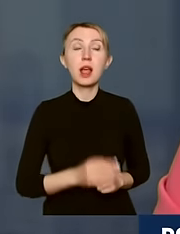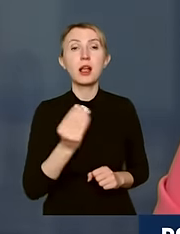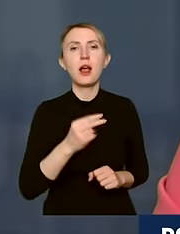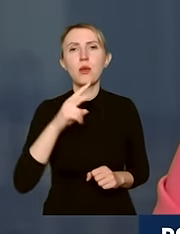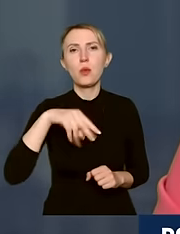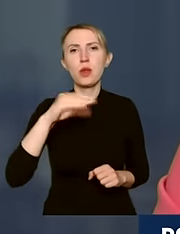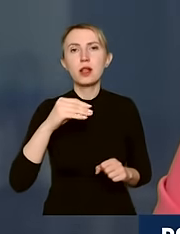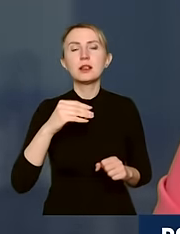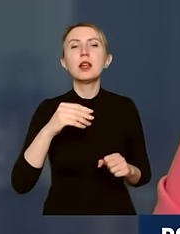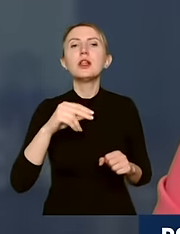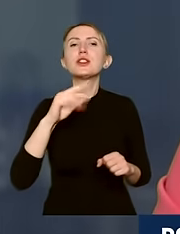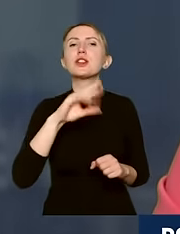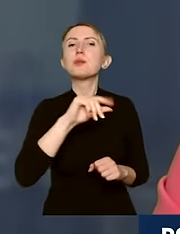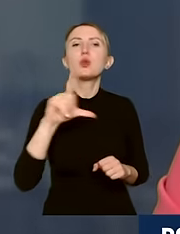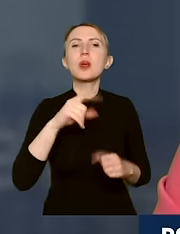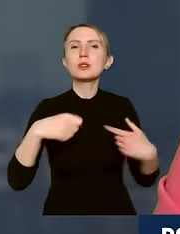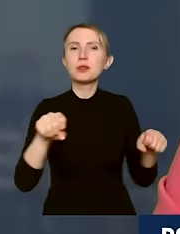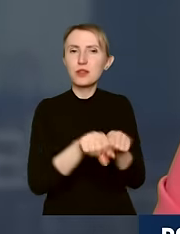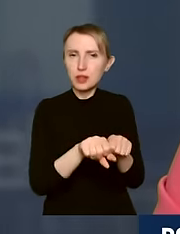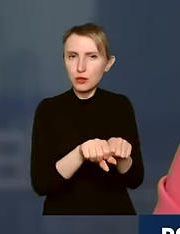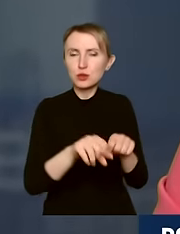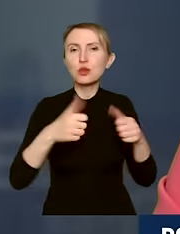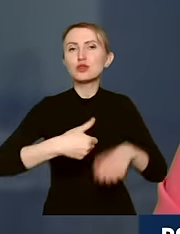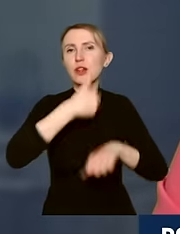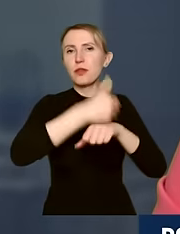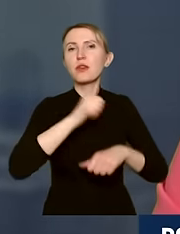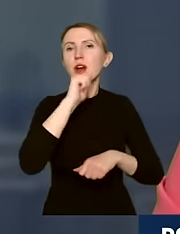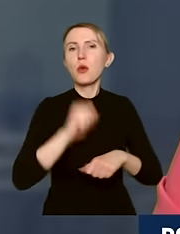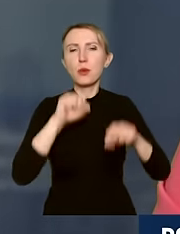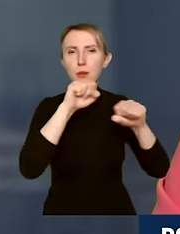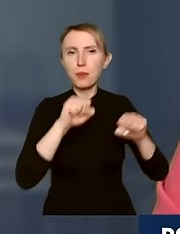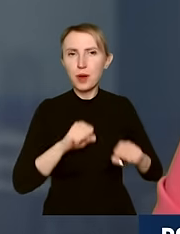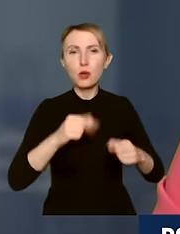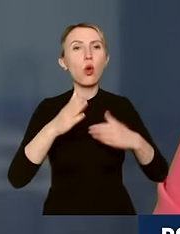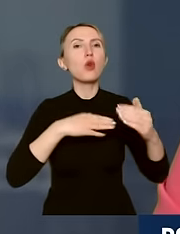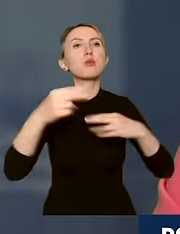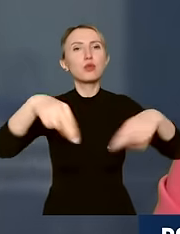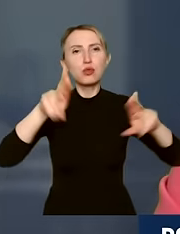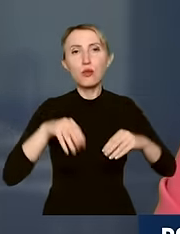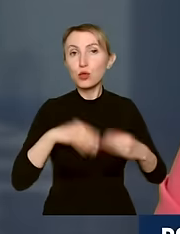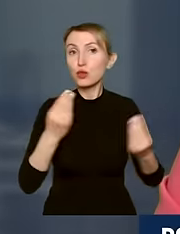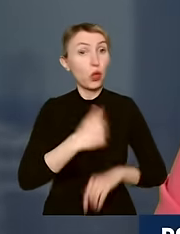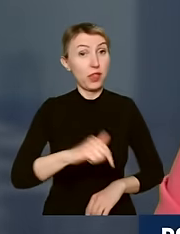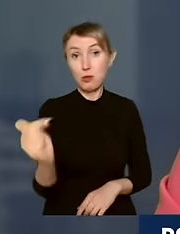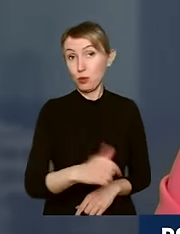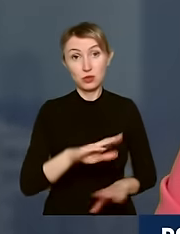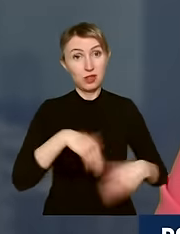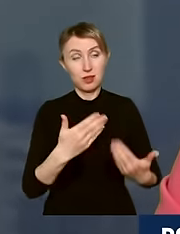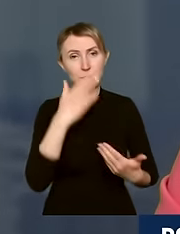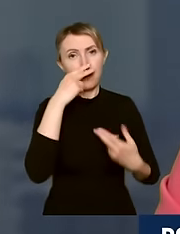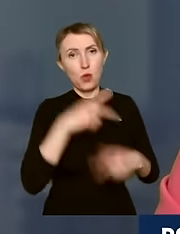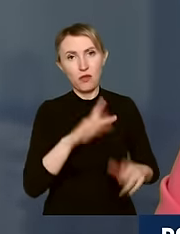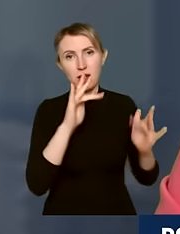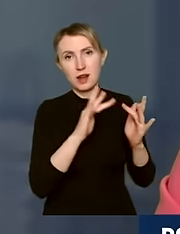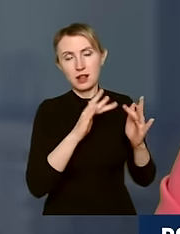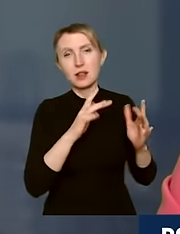Trybunał Sprawiedliwości, o czym nawet mówiła szefowa Europejskiego Banku Odbudowy i Rozwoju, który nie musi wcale przyznać racji w tej sprawie w